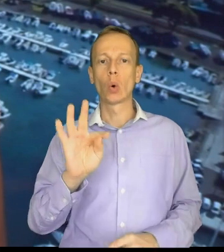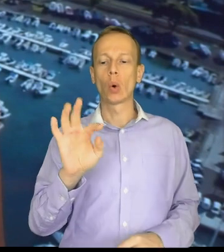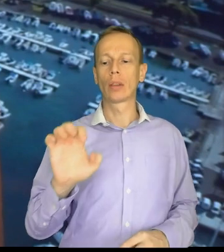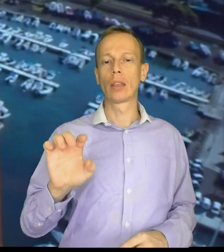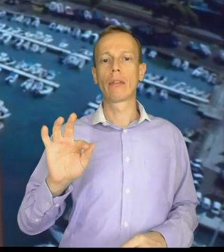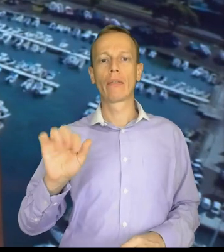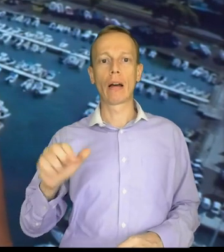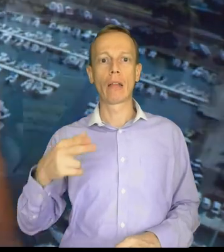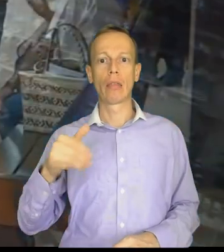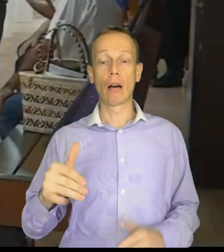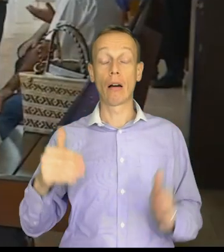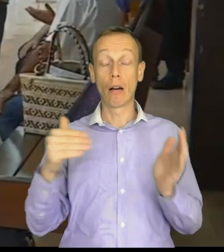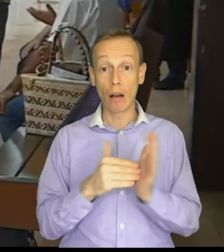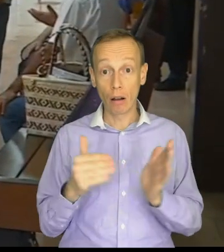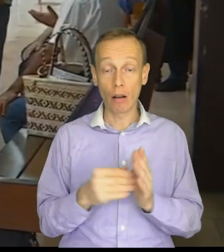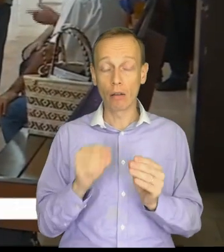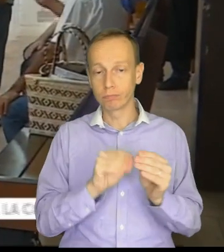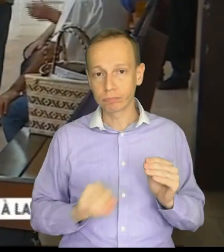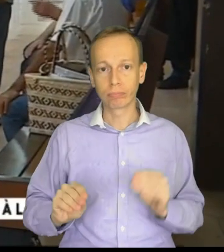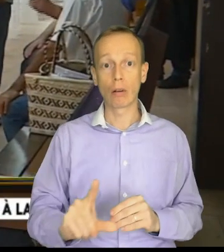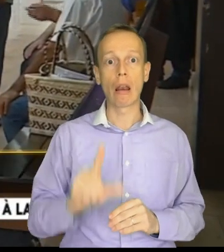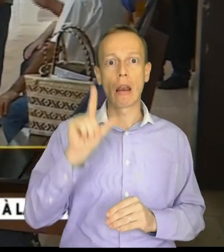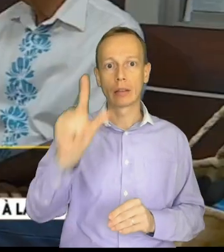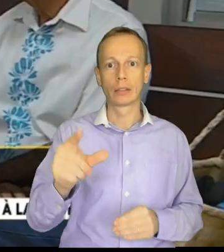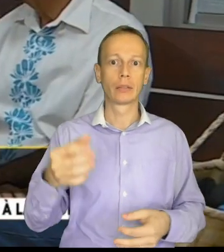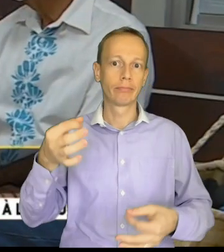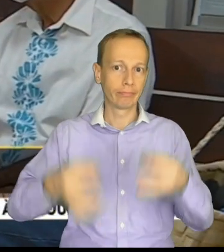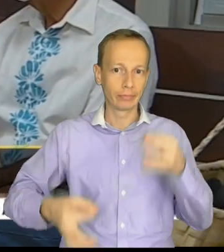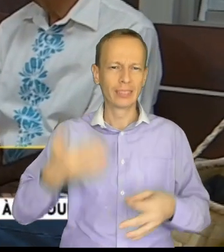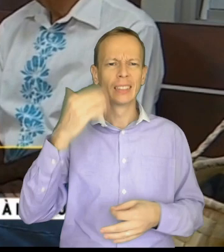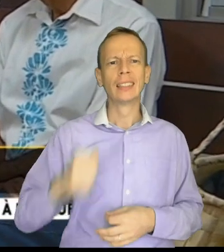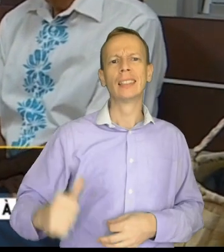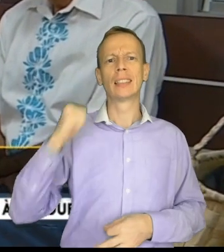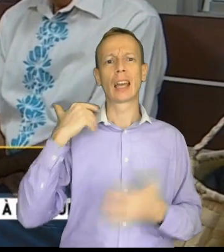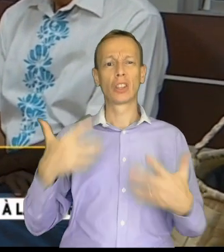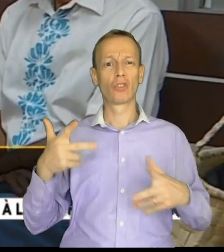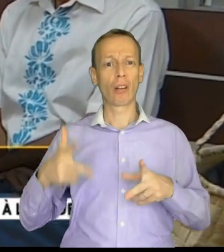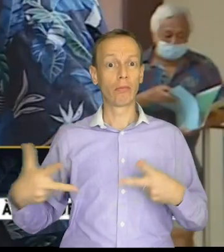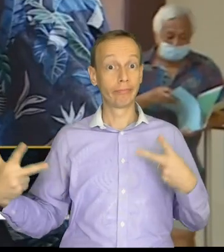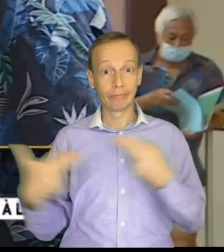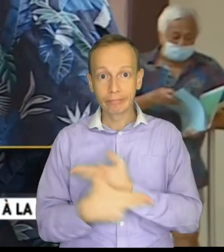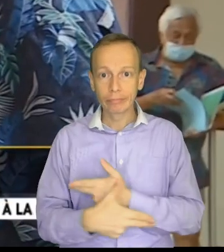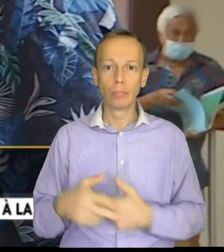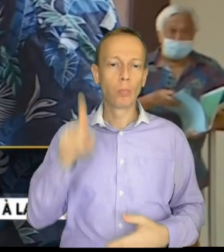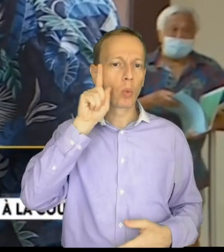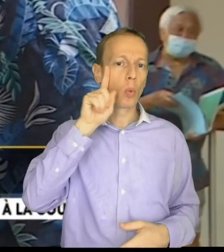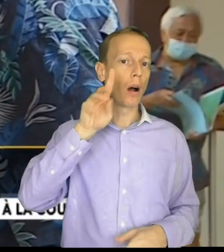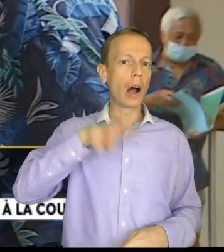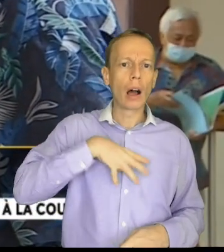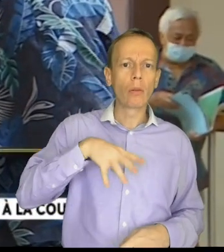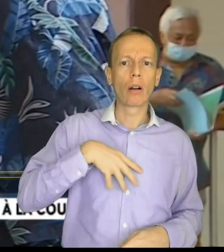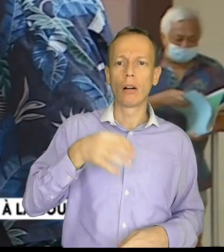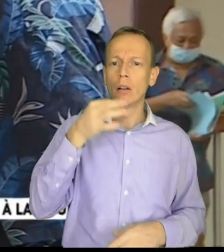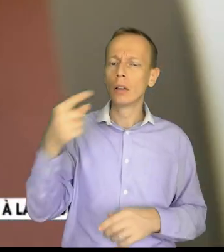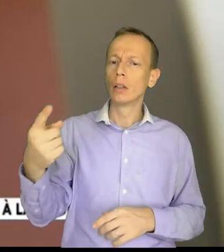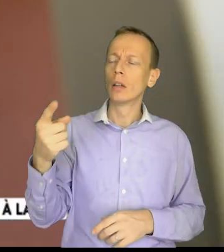nouveau rebondissement. L'audience a été reportée à lundi prochain. Souvenez-vous, hier, l'audience a dû être interrompue car les avocats de la défense avaient vu